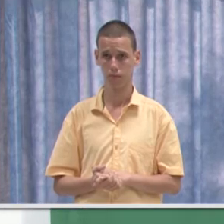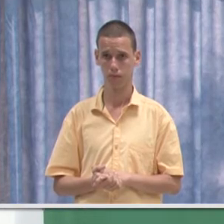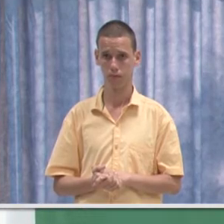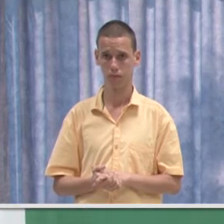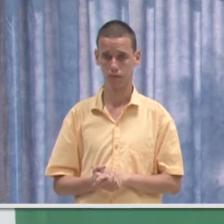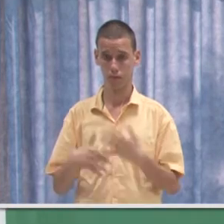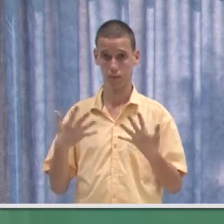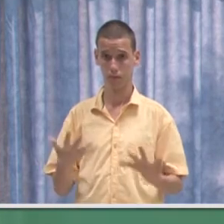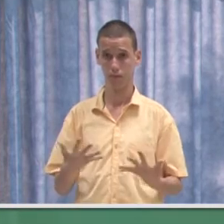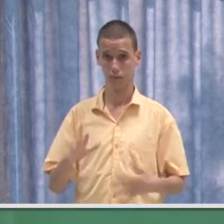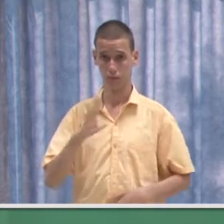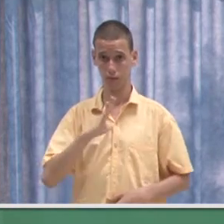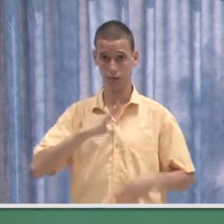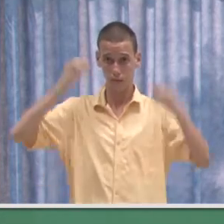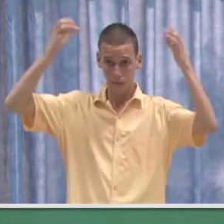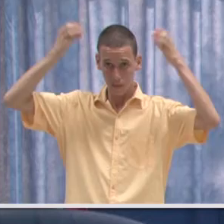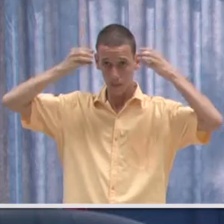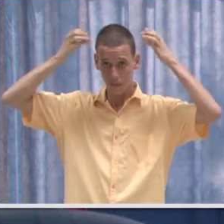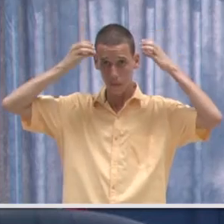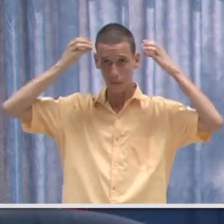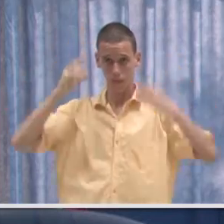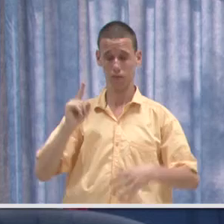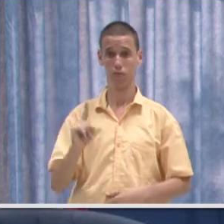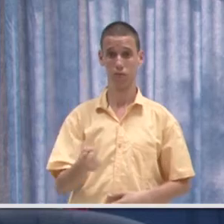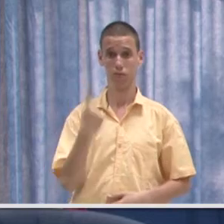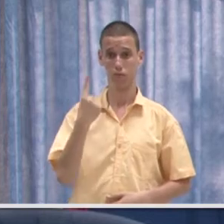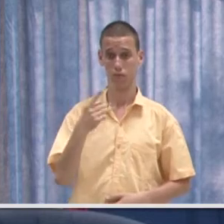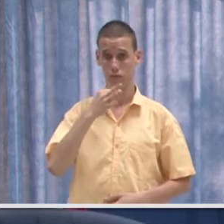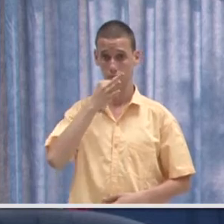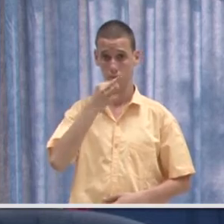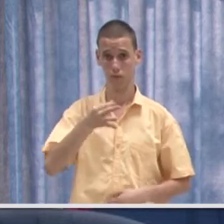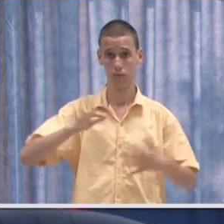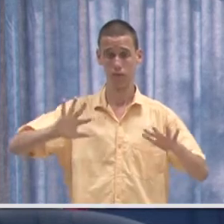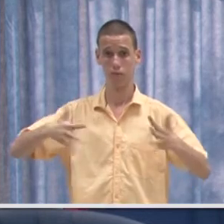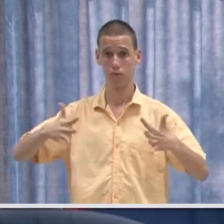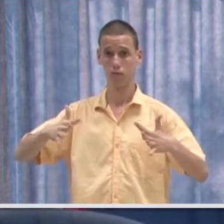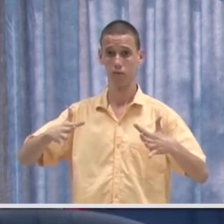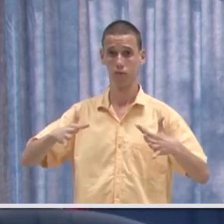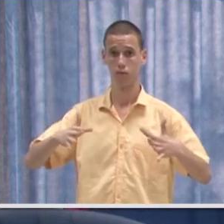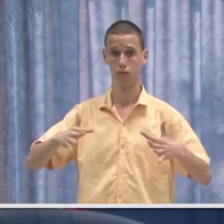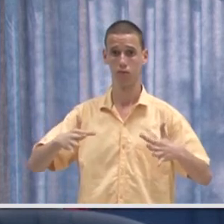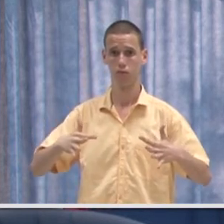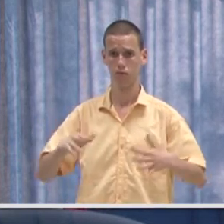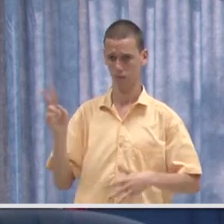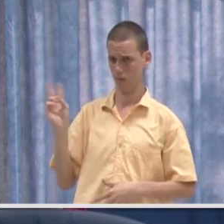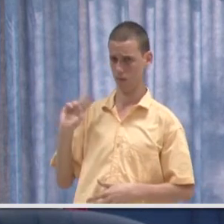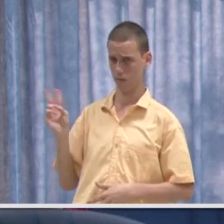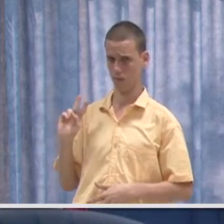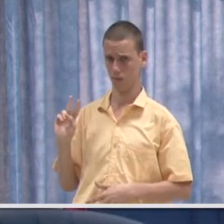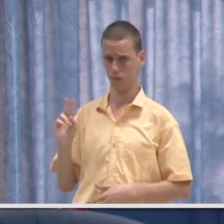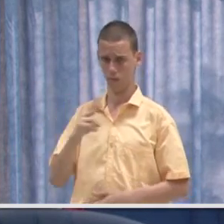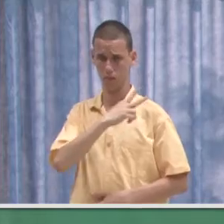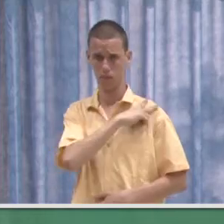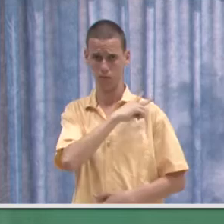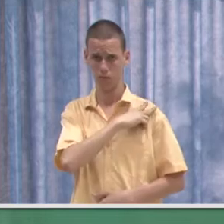Mais non, mais les technologies, nous peut travailler là. Oui. Ok, mon papa dit, on peut dire qu'on est les rois, mais tu as le droit de contrôler le mouvement de